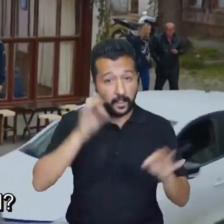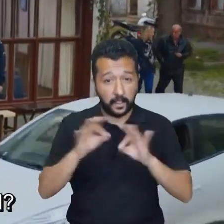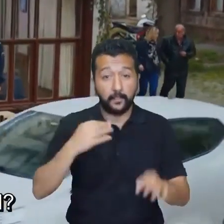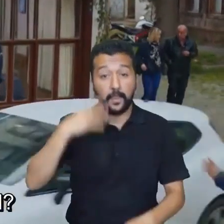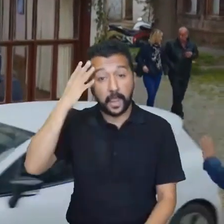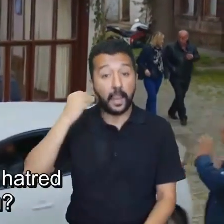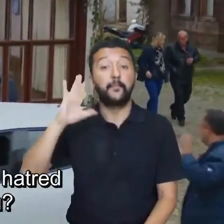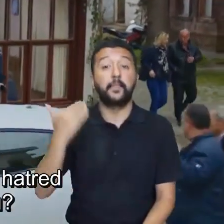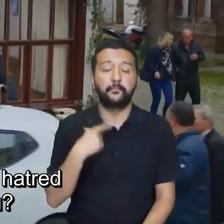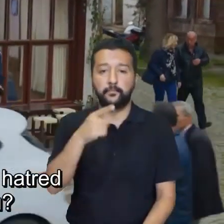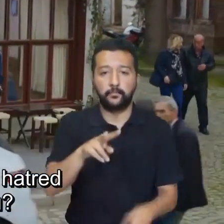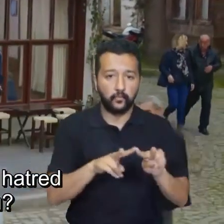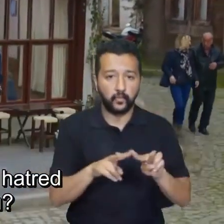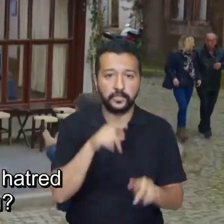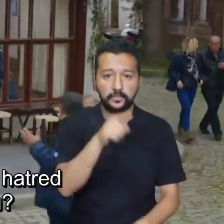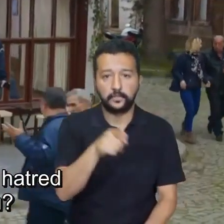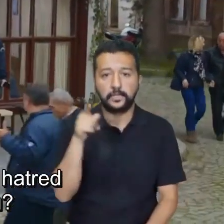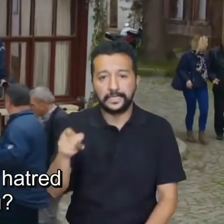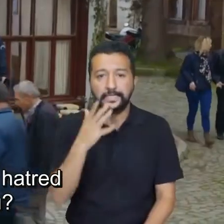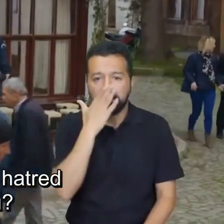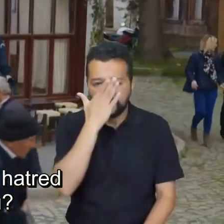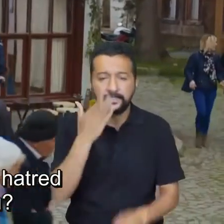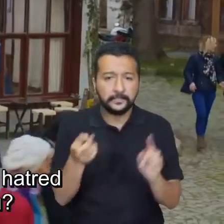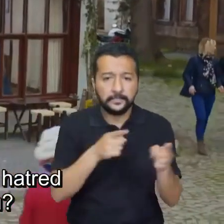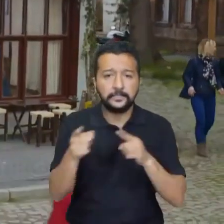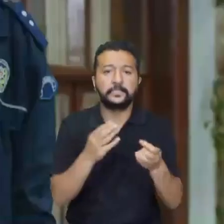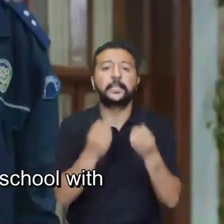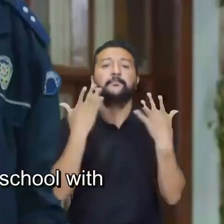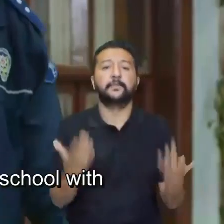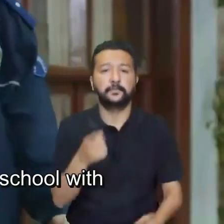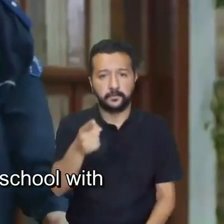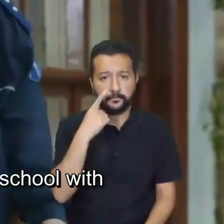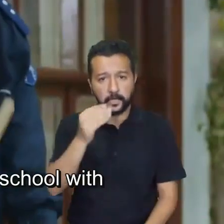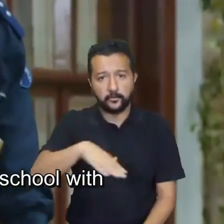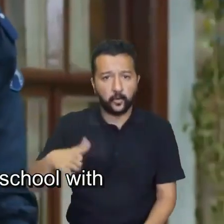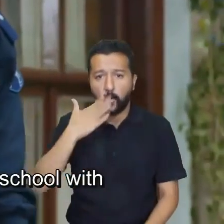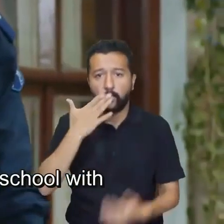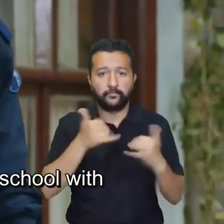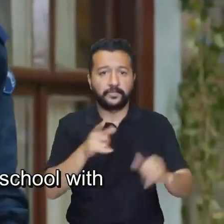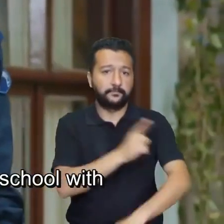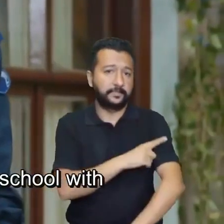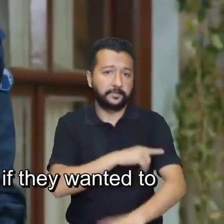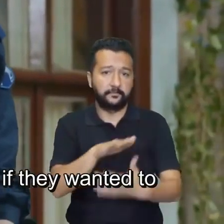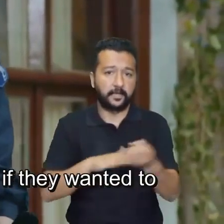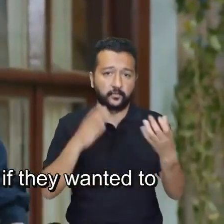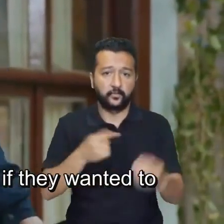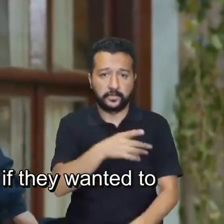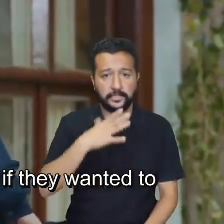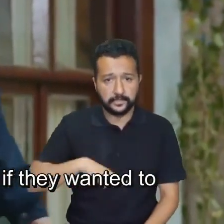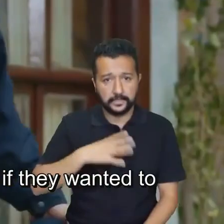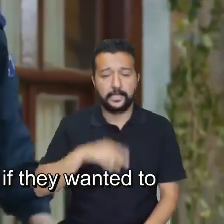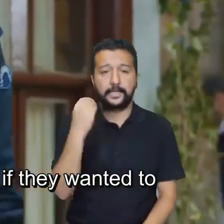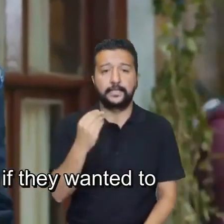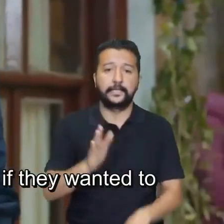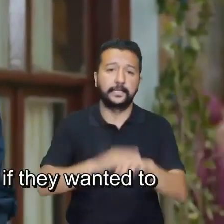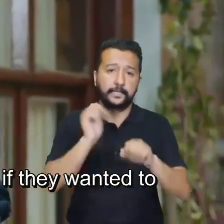Ben anlamadım mı sanki? Münir, bu kin nefret ikinize de yetmedi mi? Bak çocuklar okullarını birincilikle bitirmişler. İsteseler çok